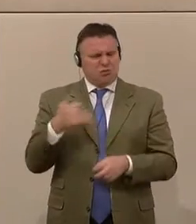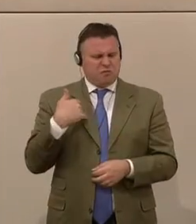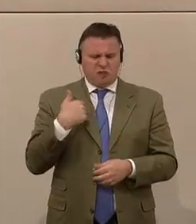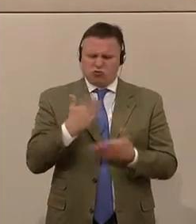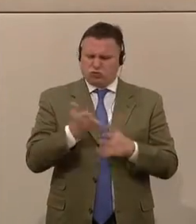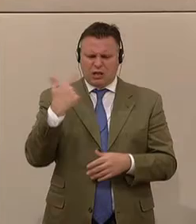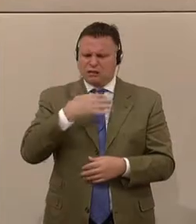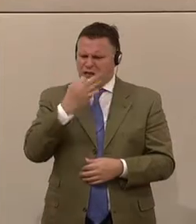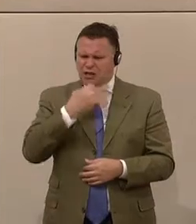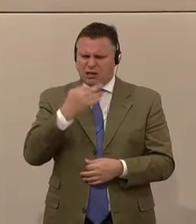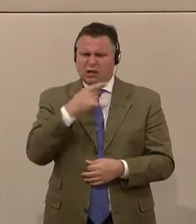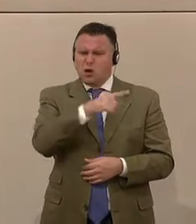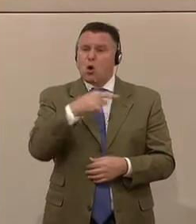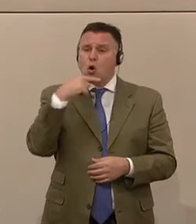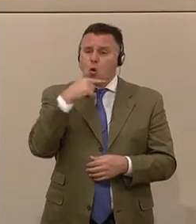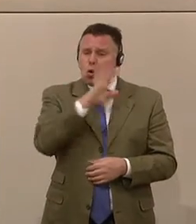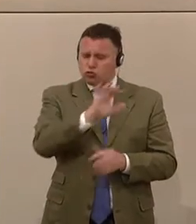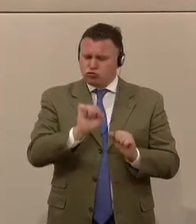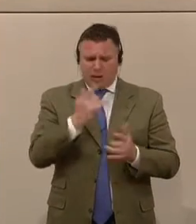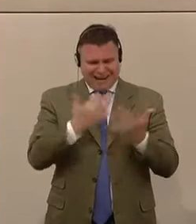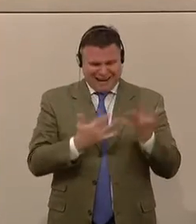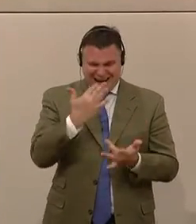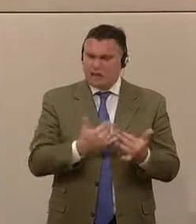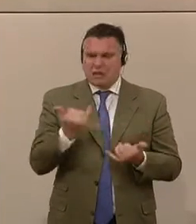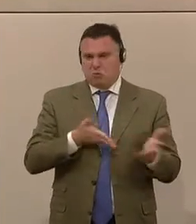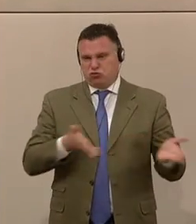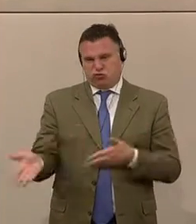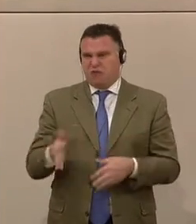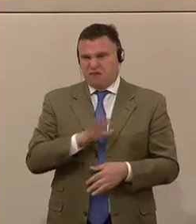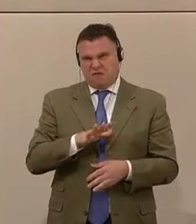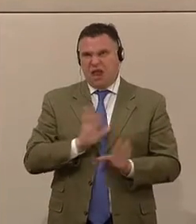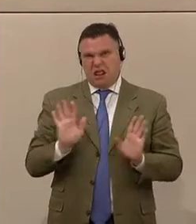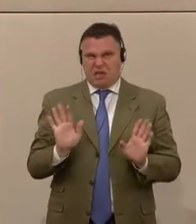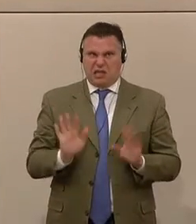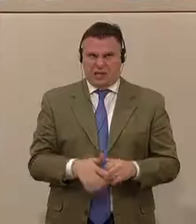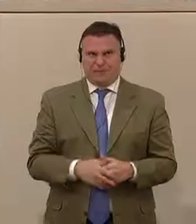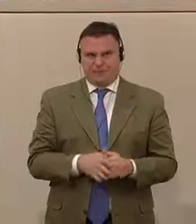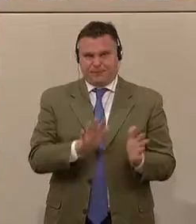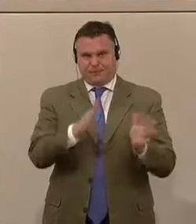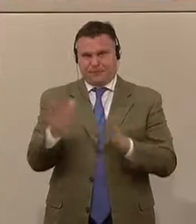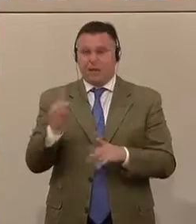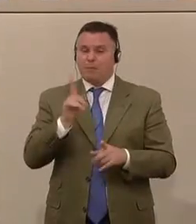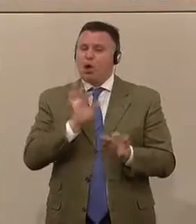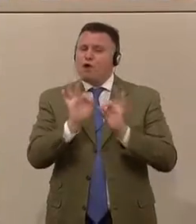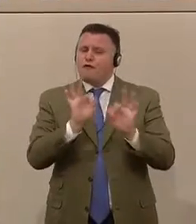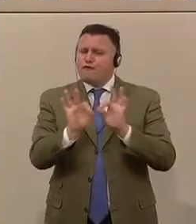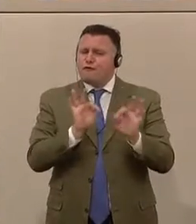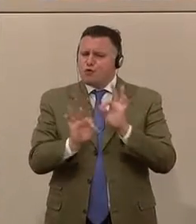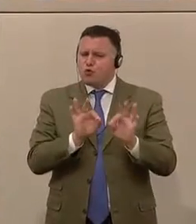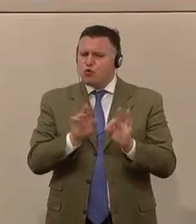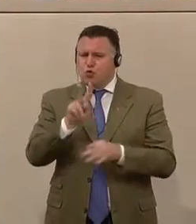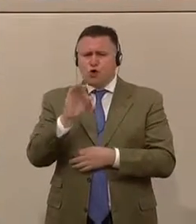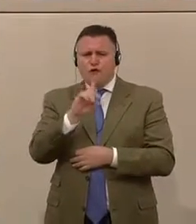Wochen, wenn Rote rechnen, dann wird es gefährlich. Aber kommen wir zur Voodoo-Rhetorik.